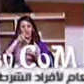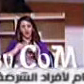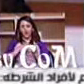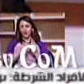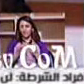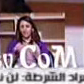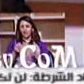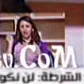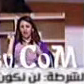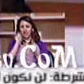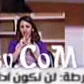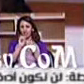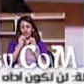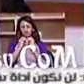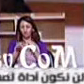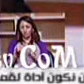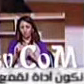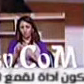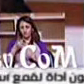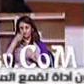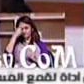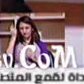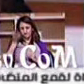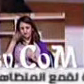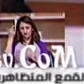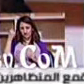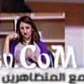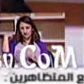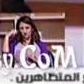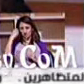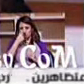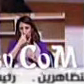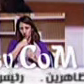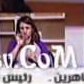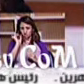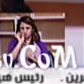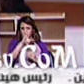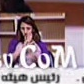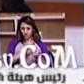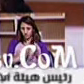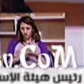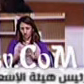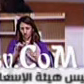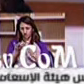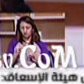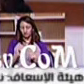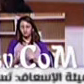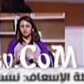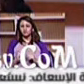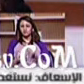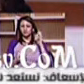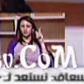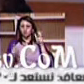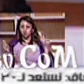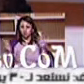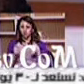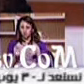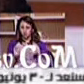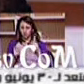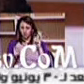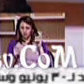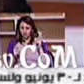الاهداف اللي تم تحديدها بعد الرحيل خليني خليني بس اوضح نقطه مهمه انه انا كنت في مؤتمر ثاني